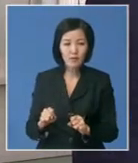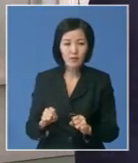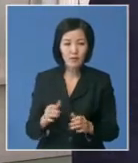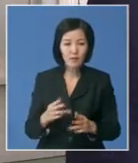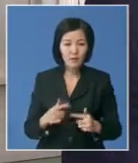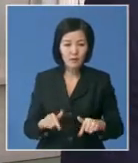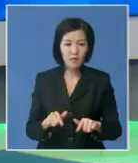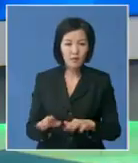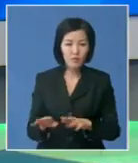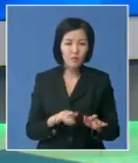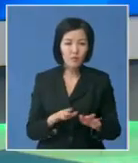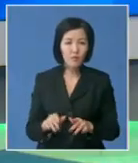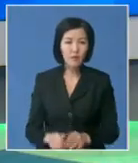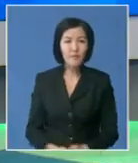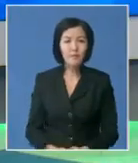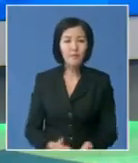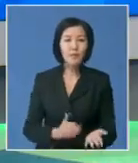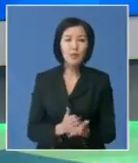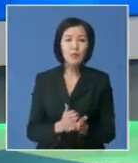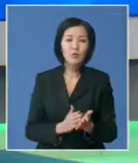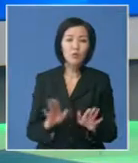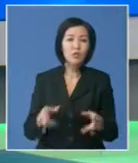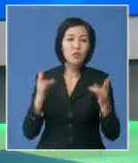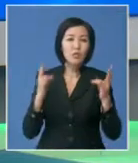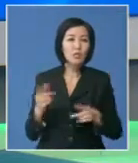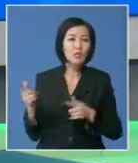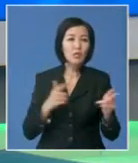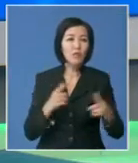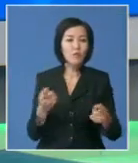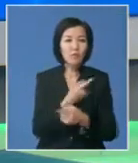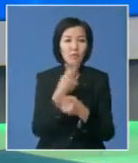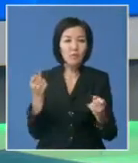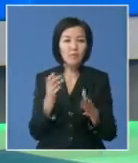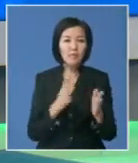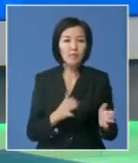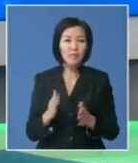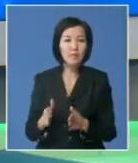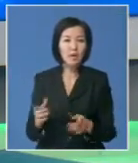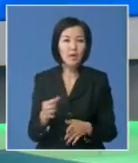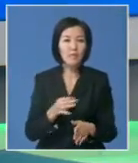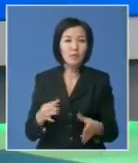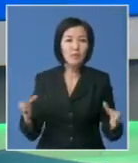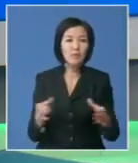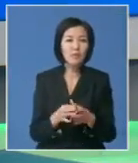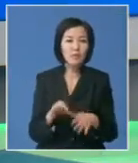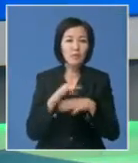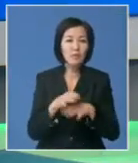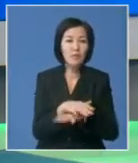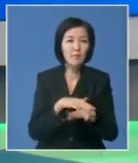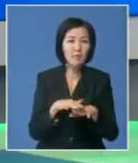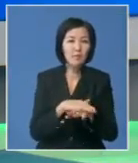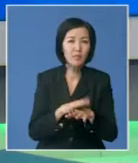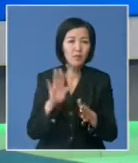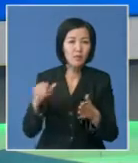данном службы чист готовы сообщить система оповещения областного департамента прошла масштабную